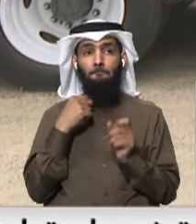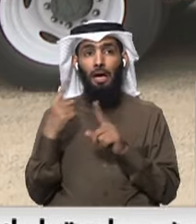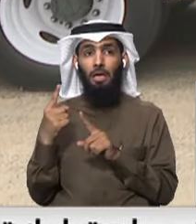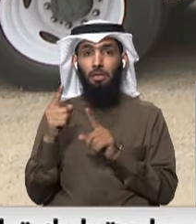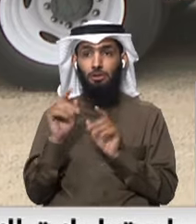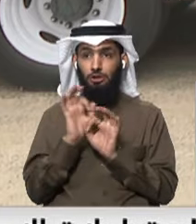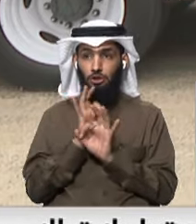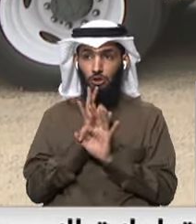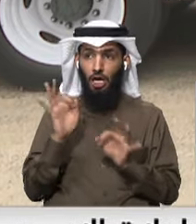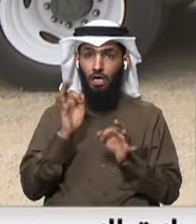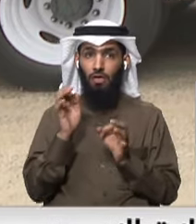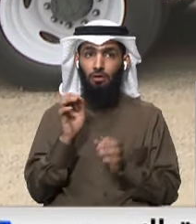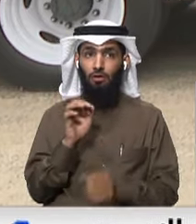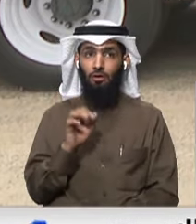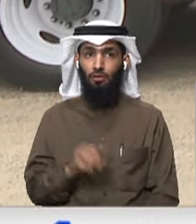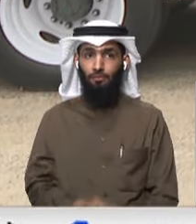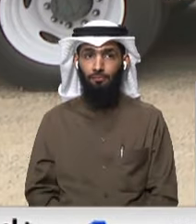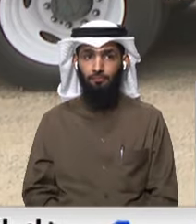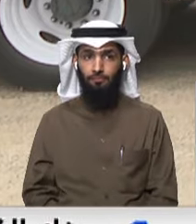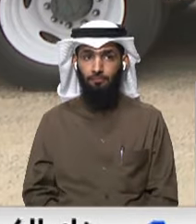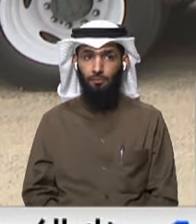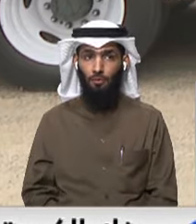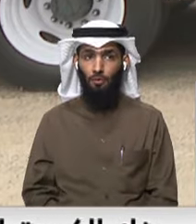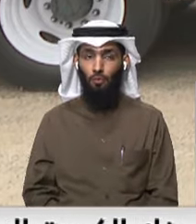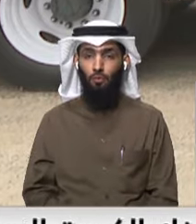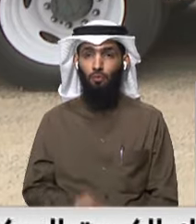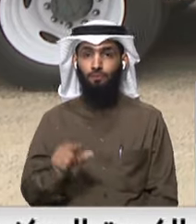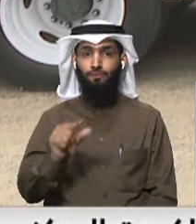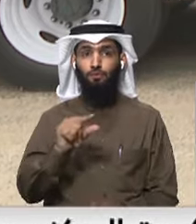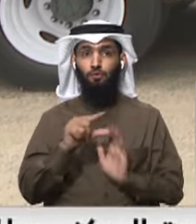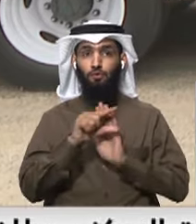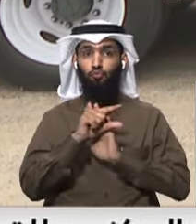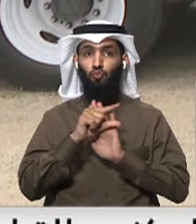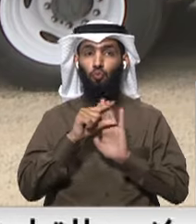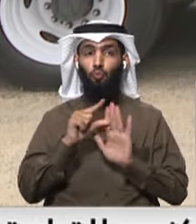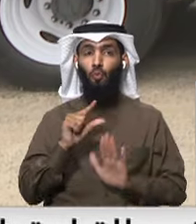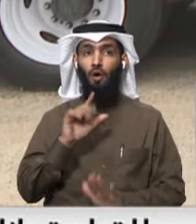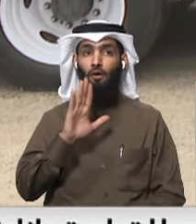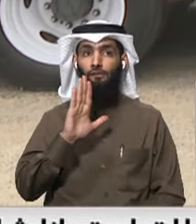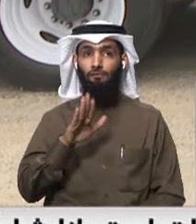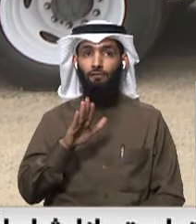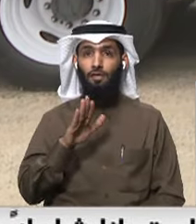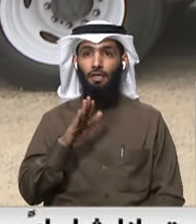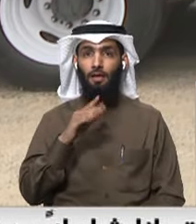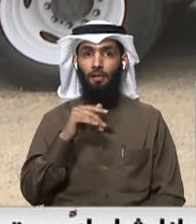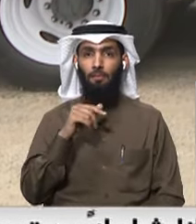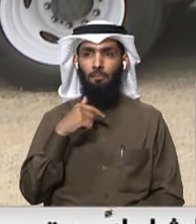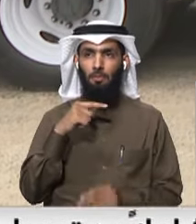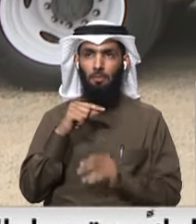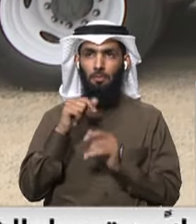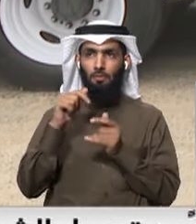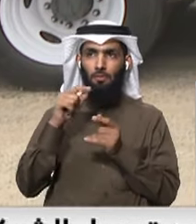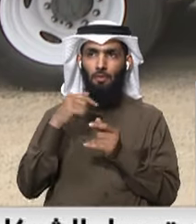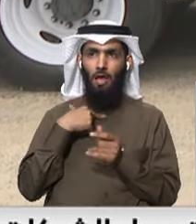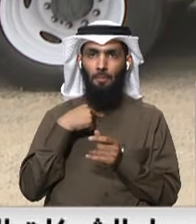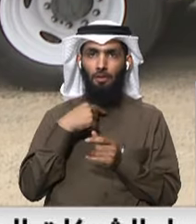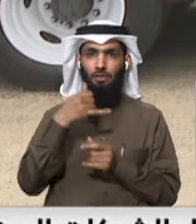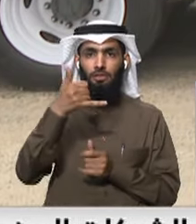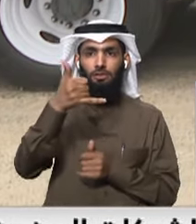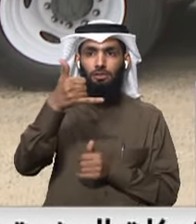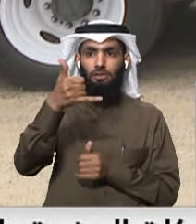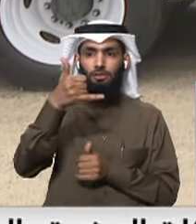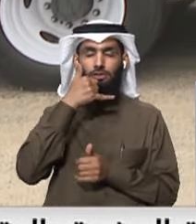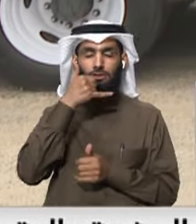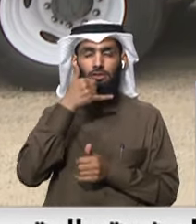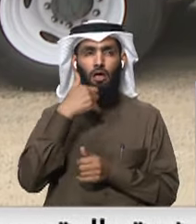يثير نقطه مهمه في اهميه استيفاء المعلومه بحيث ان اللي من يطلب الاسعاف